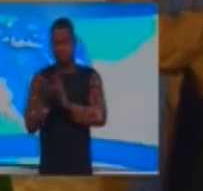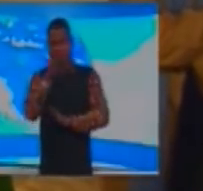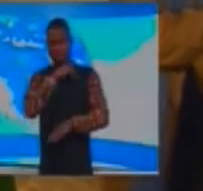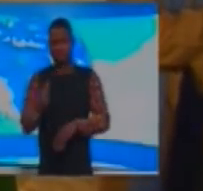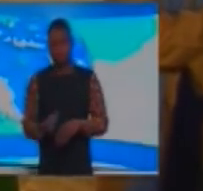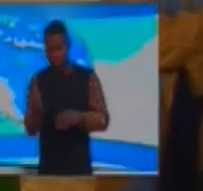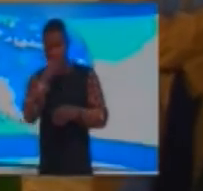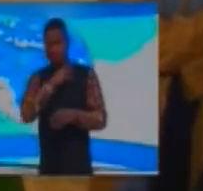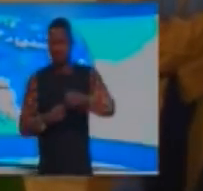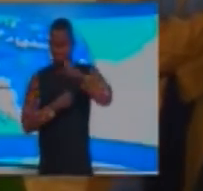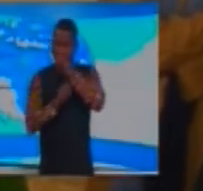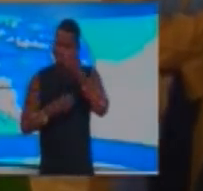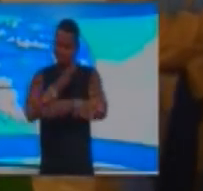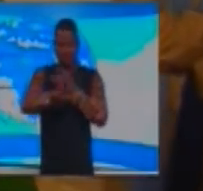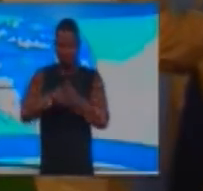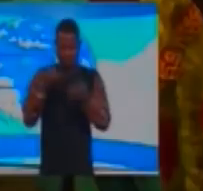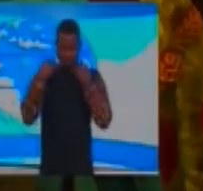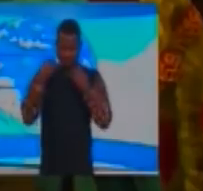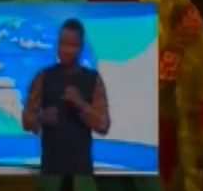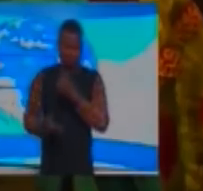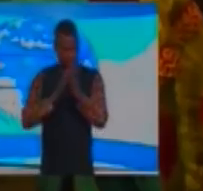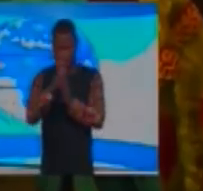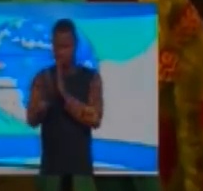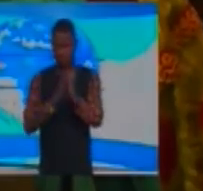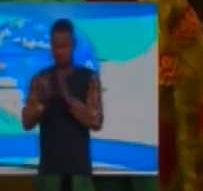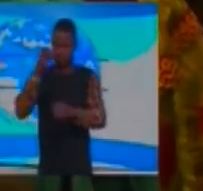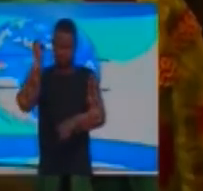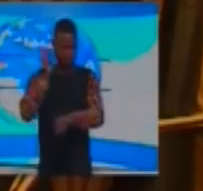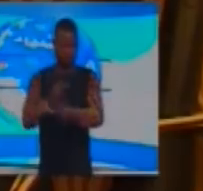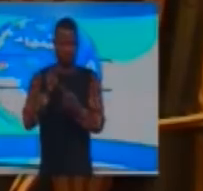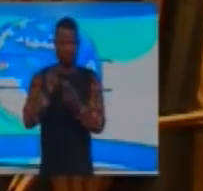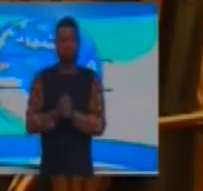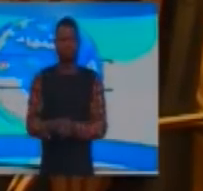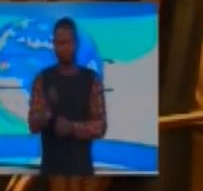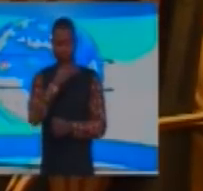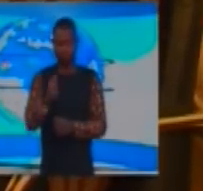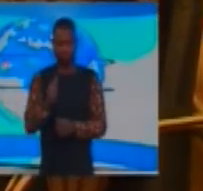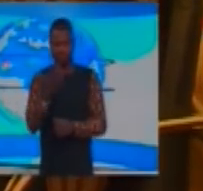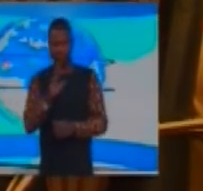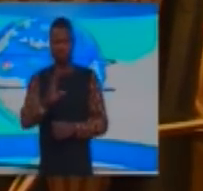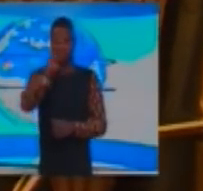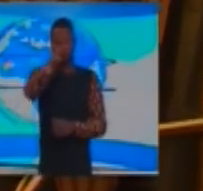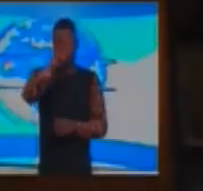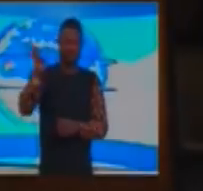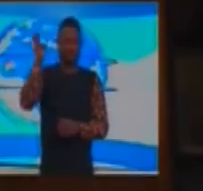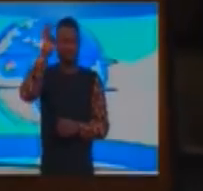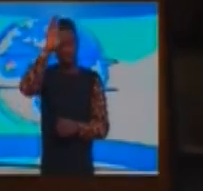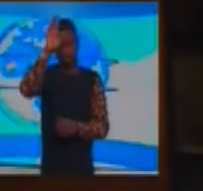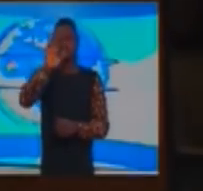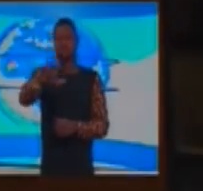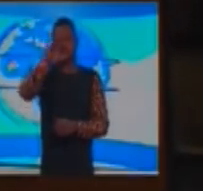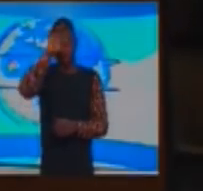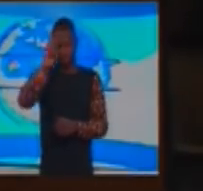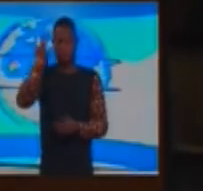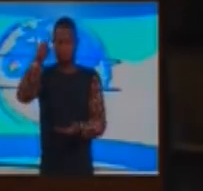toute l'information circule en un temps record. Développer un tel équipement a coûté environ 657 milliards de francs